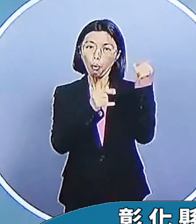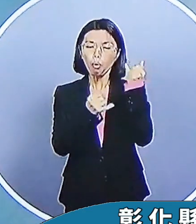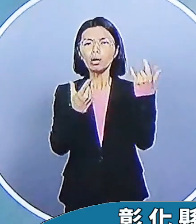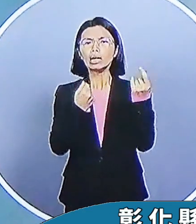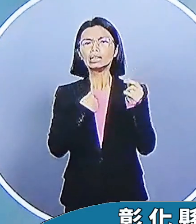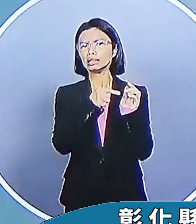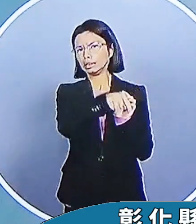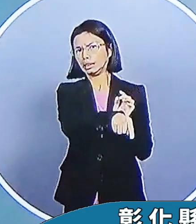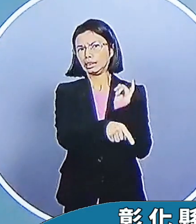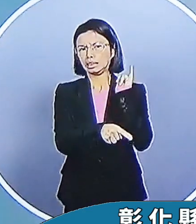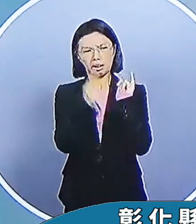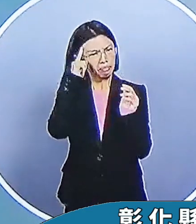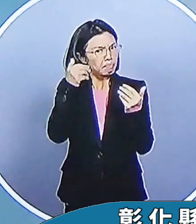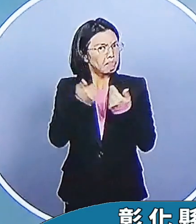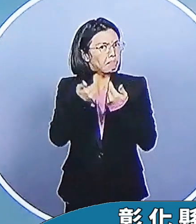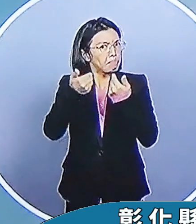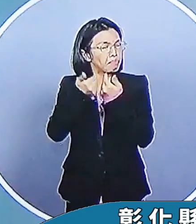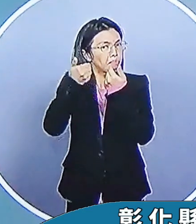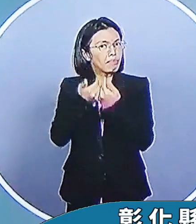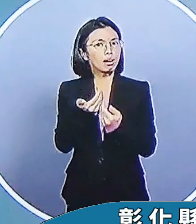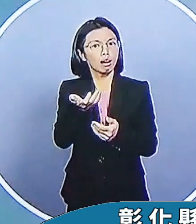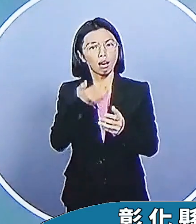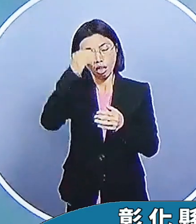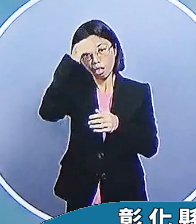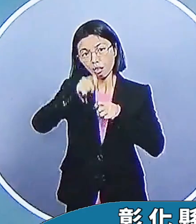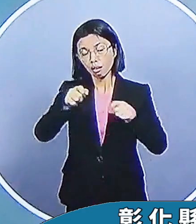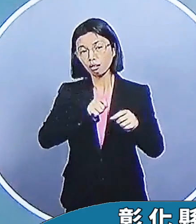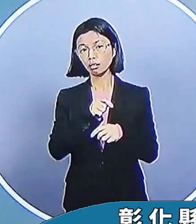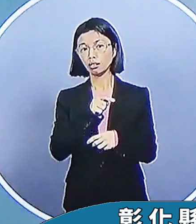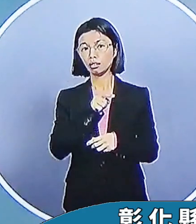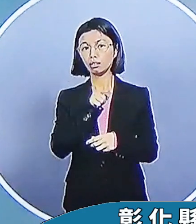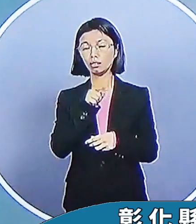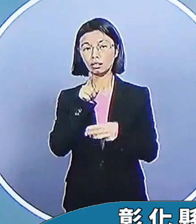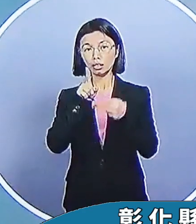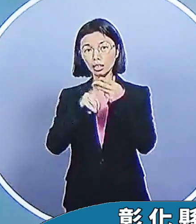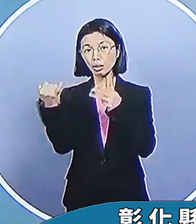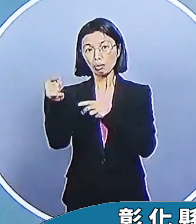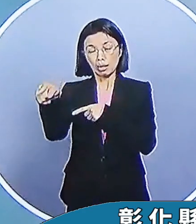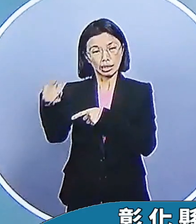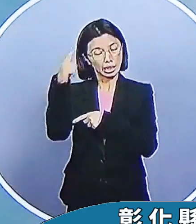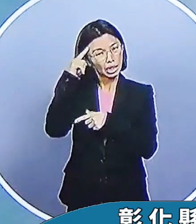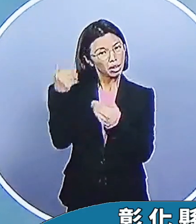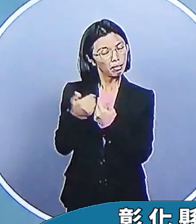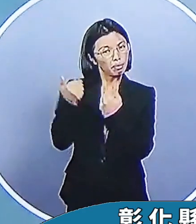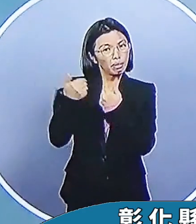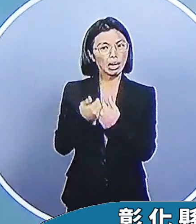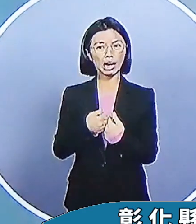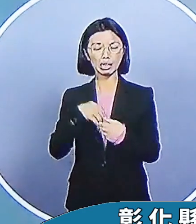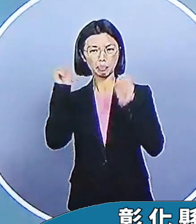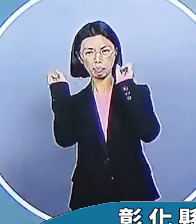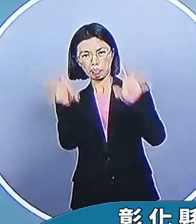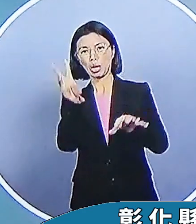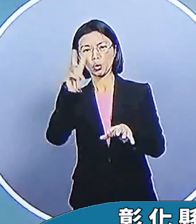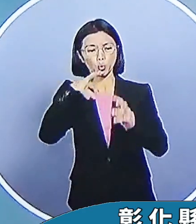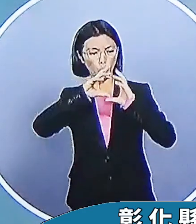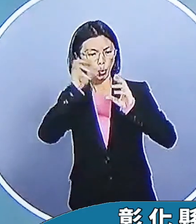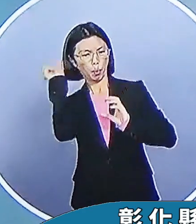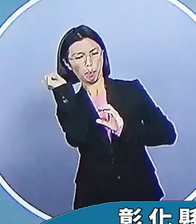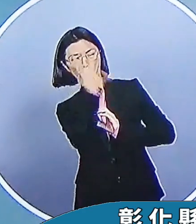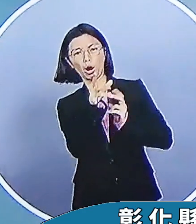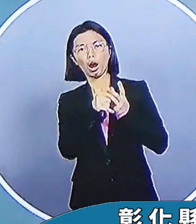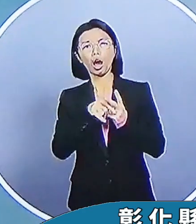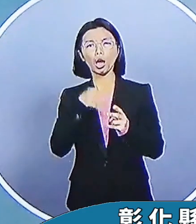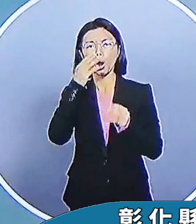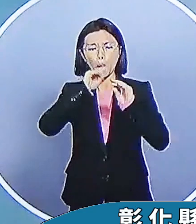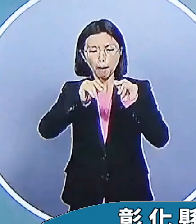动前瞻基础建设的人，伊唔呐是立法院，但追求拼米粉，迄个时阵，秀峰